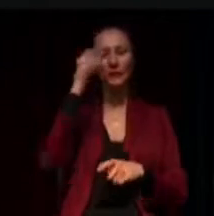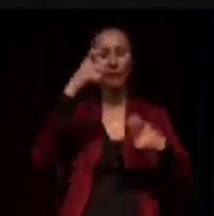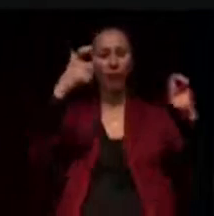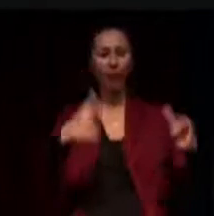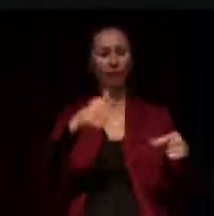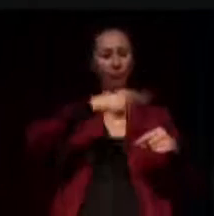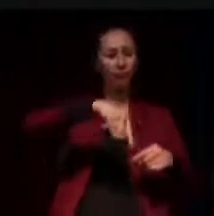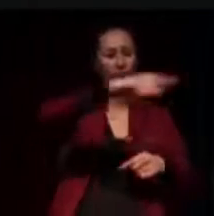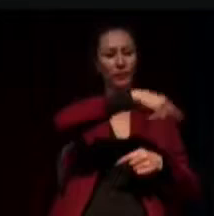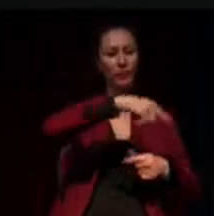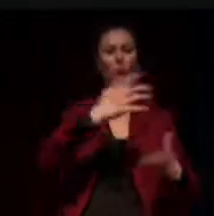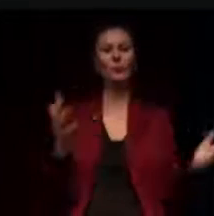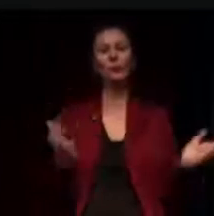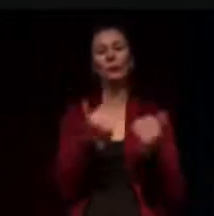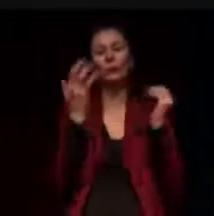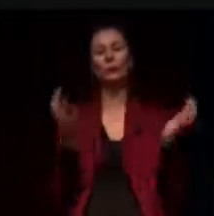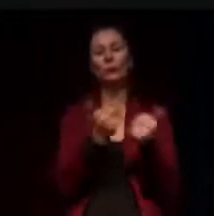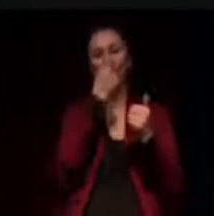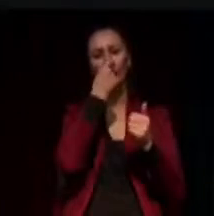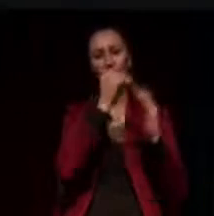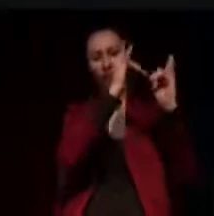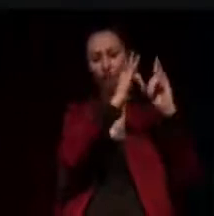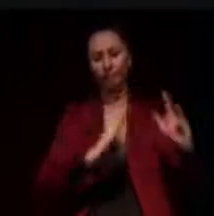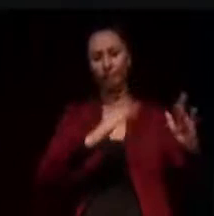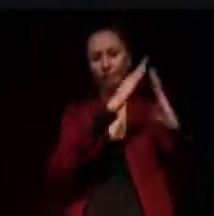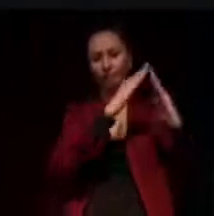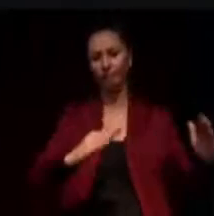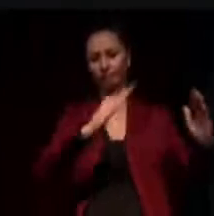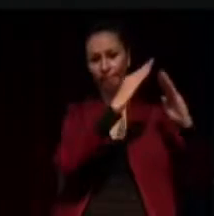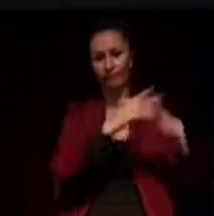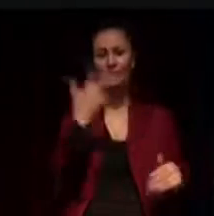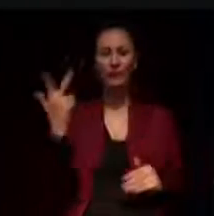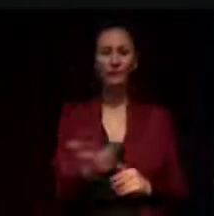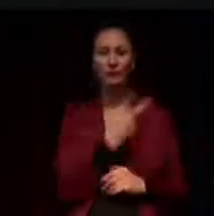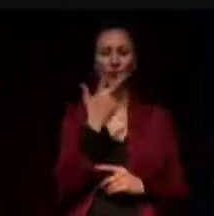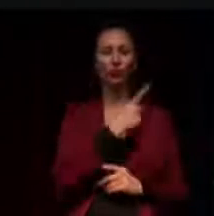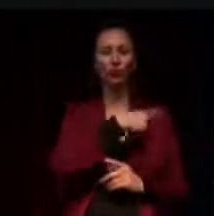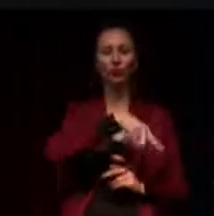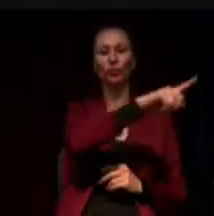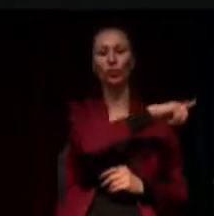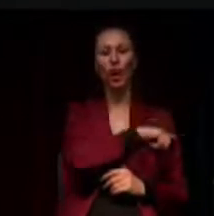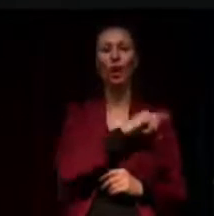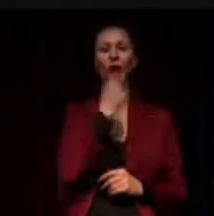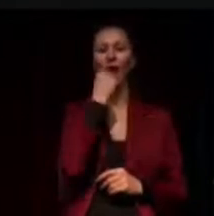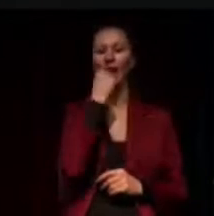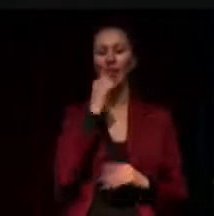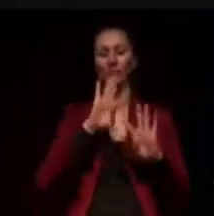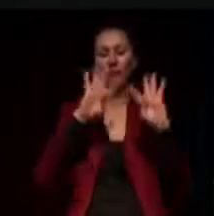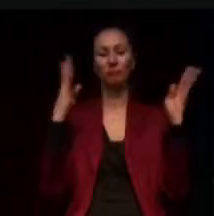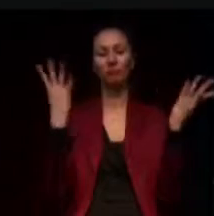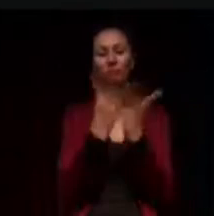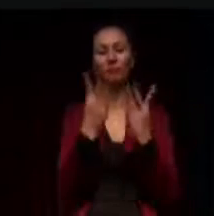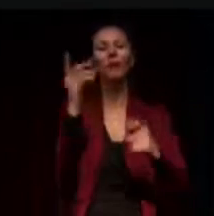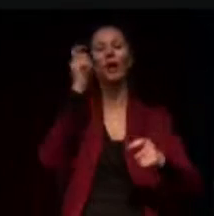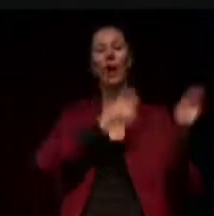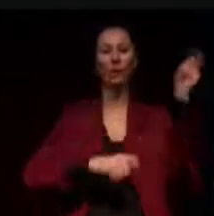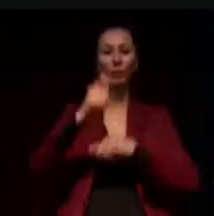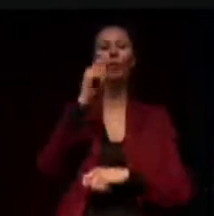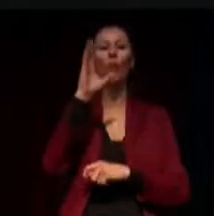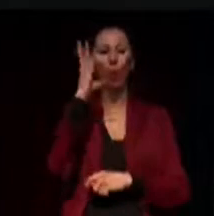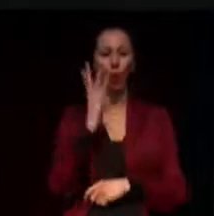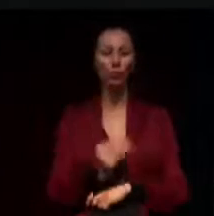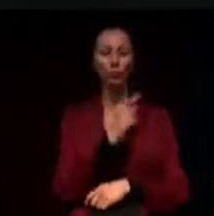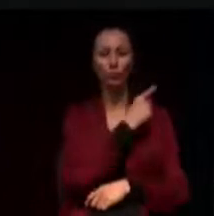bazı alanlar vardı. Orada çadır kentler kuruldu ve sonrasında da hızlıca konteyner kent yapımı tamamlandı. Ama